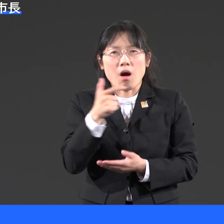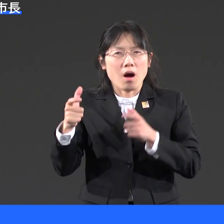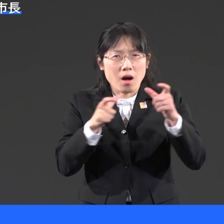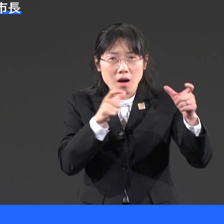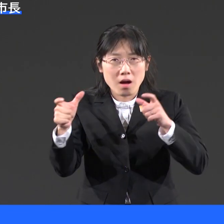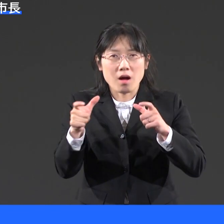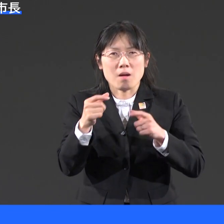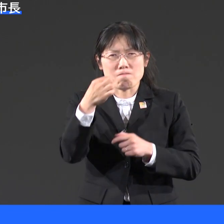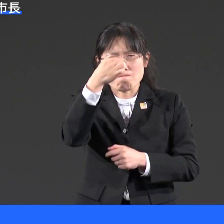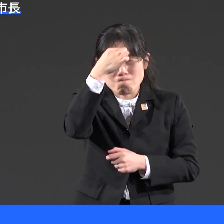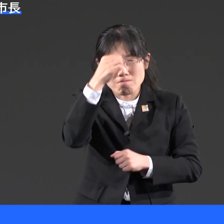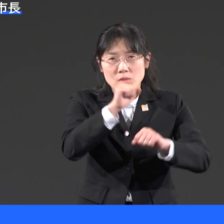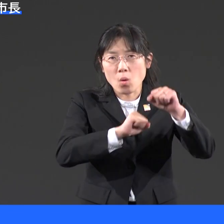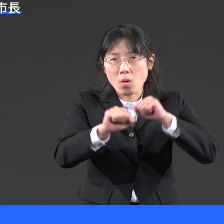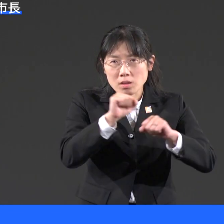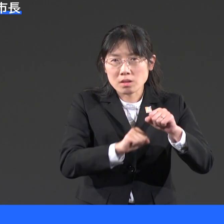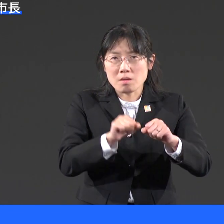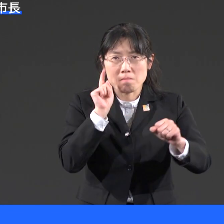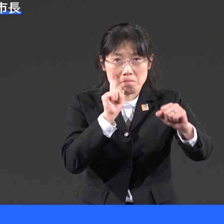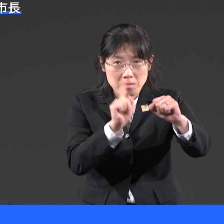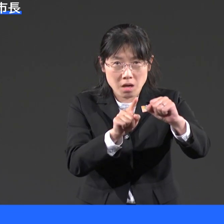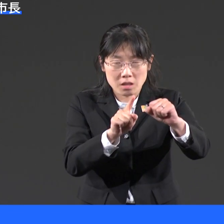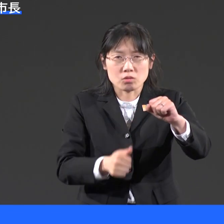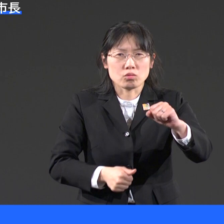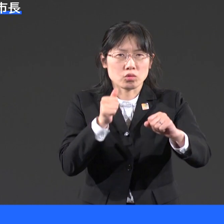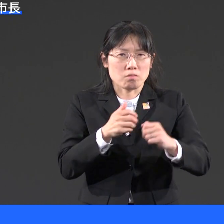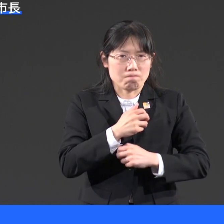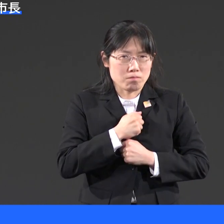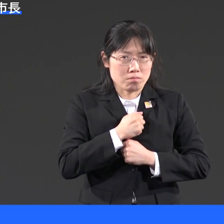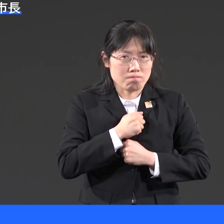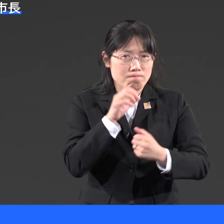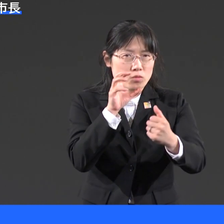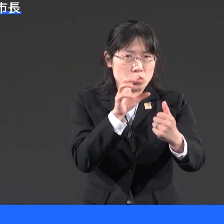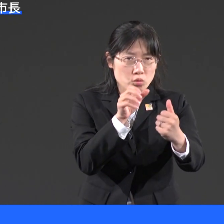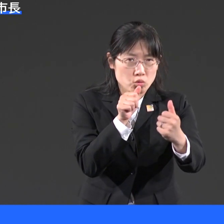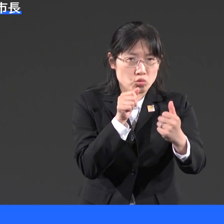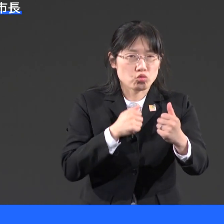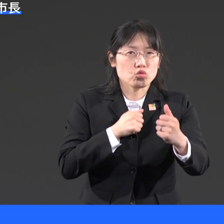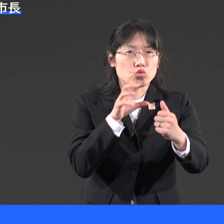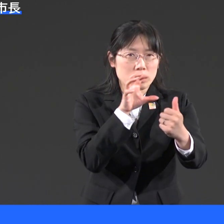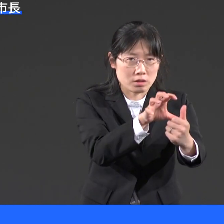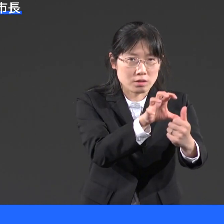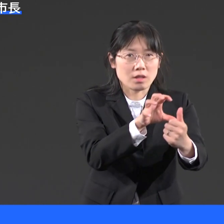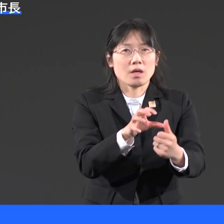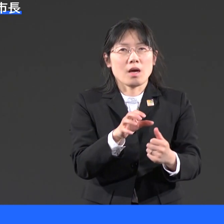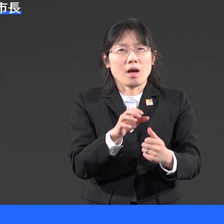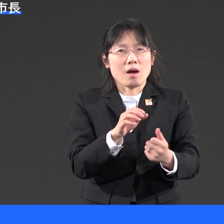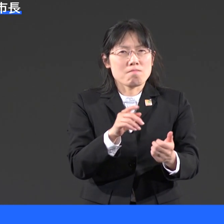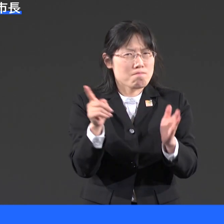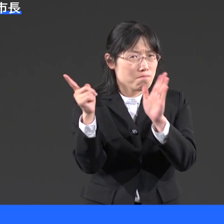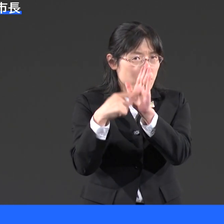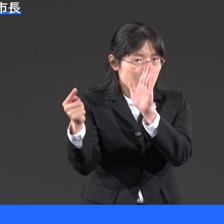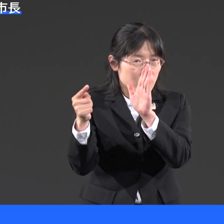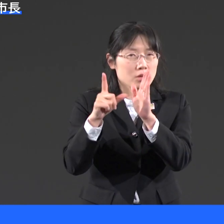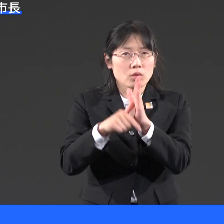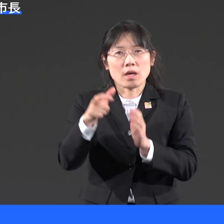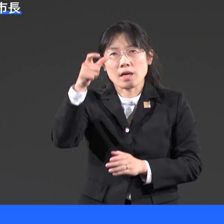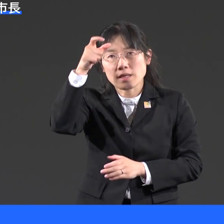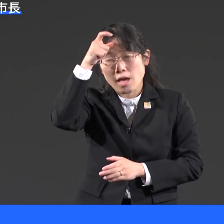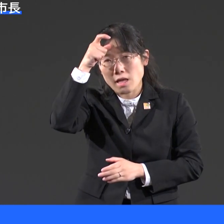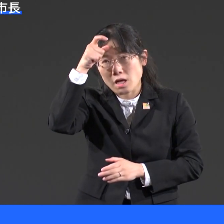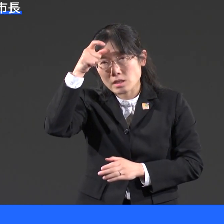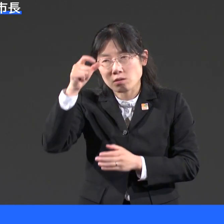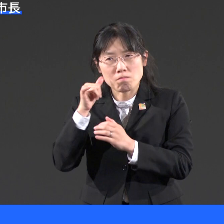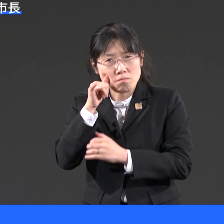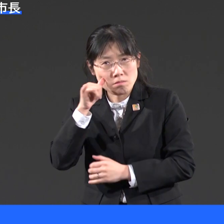にはすぐ直ちに注意をし、それを聞いていただけない場合には警察の方と連携をしてという取り扱いをし